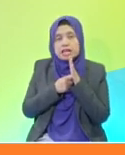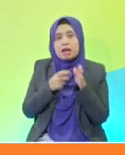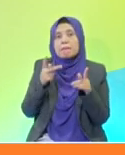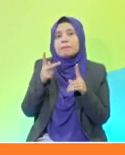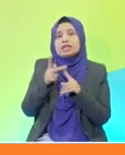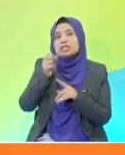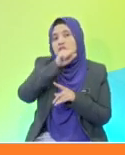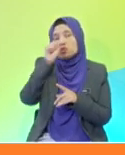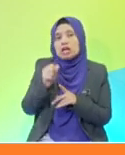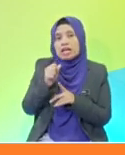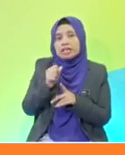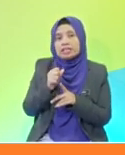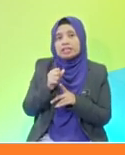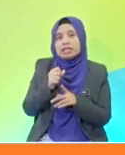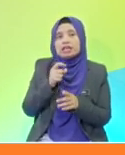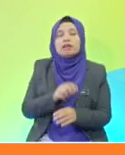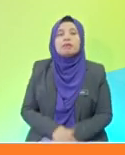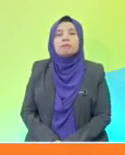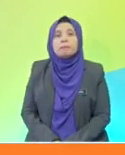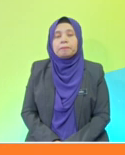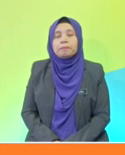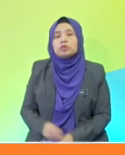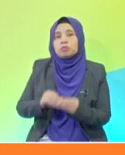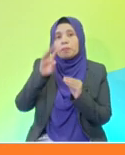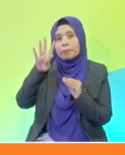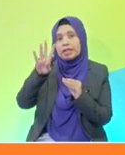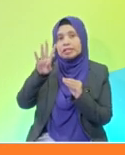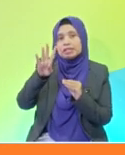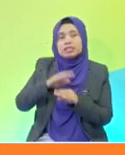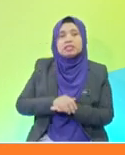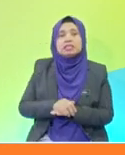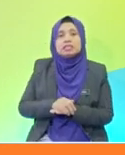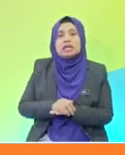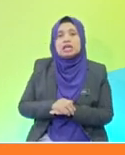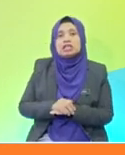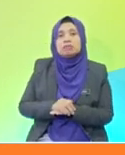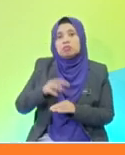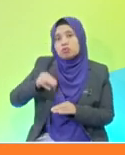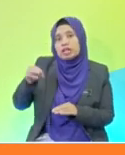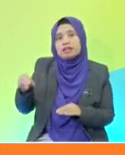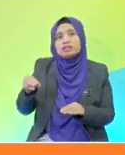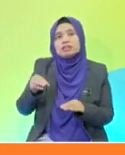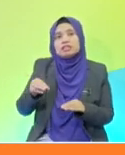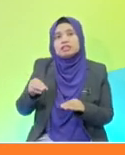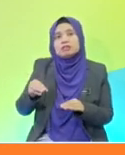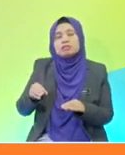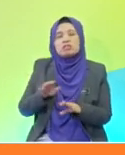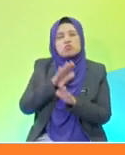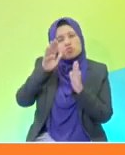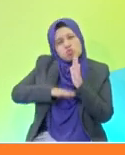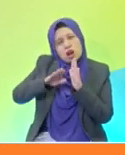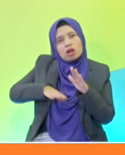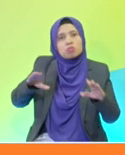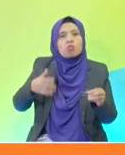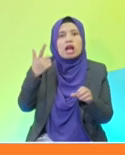dan apa yang dikehendaki oleh soalan yang ke-4 Calung sebenarnya kurang membuat latitubi ataupun